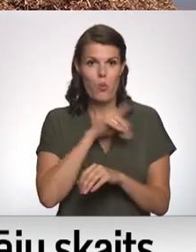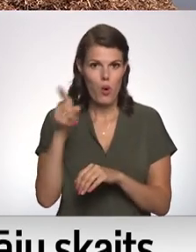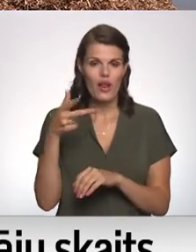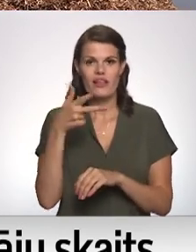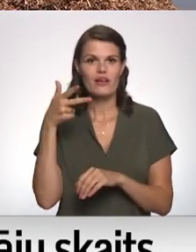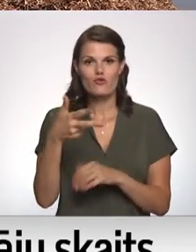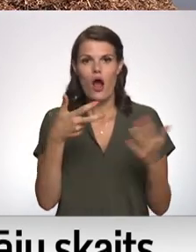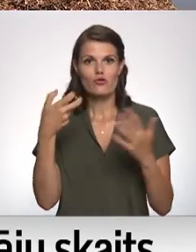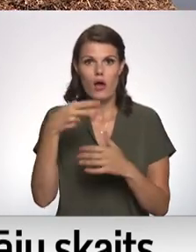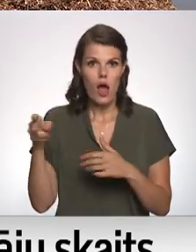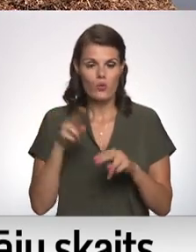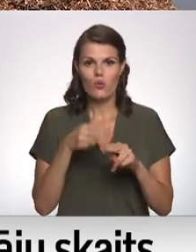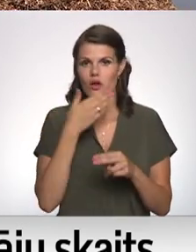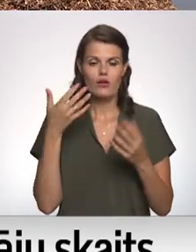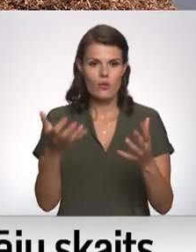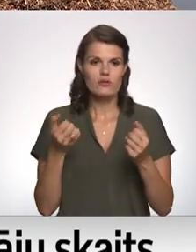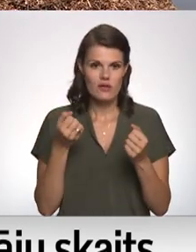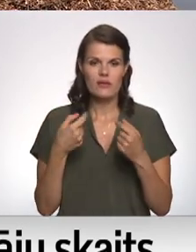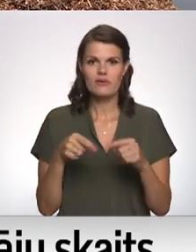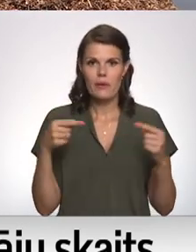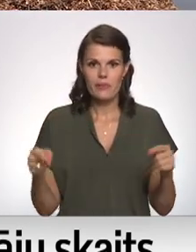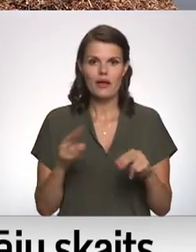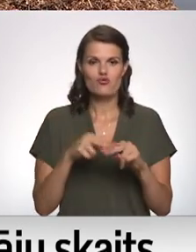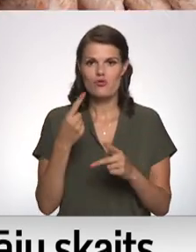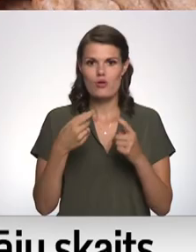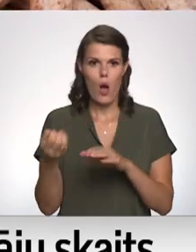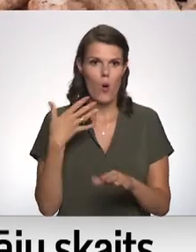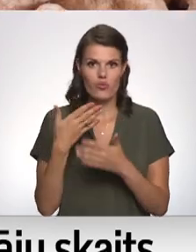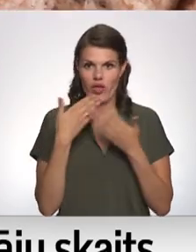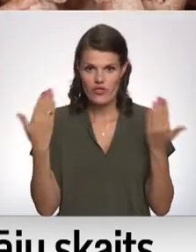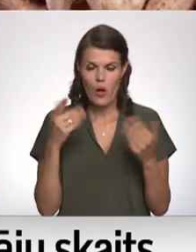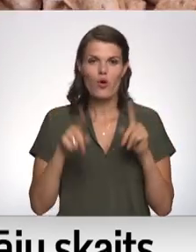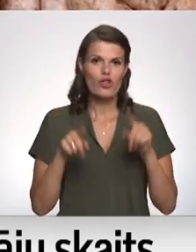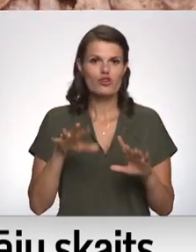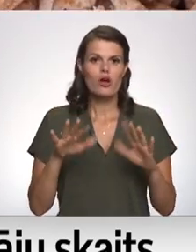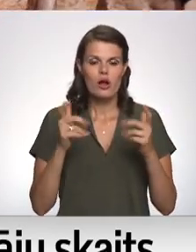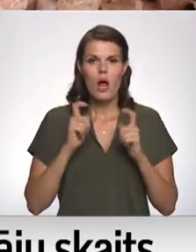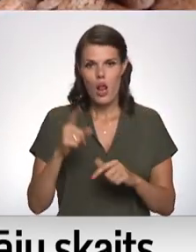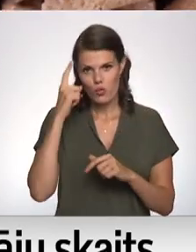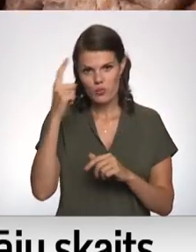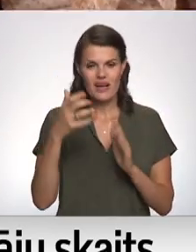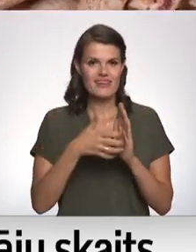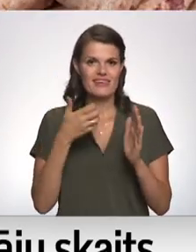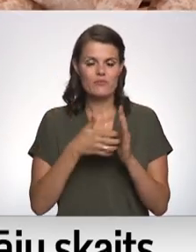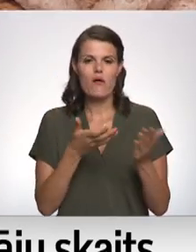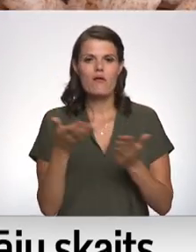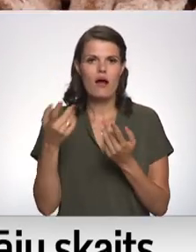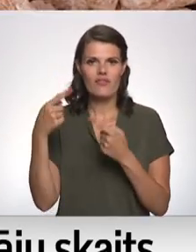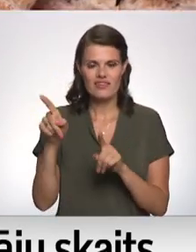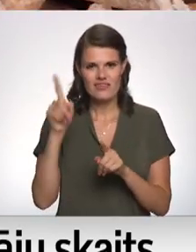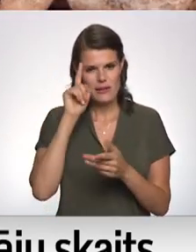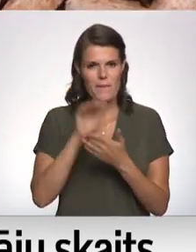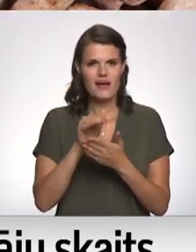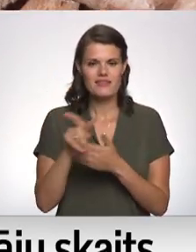eiro apmērā un nav saņēmis nec preci, nec arī naudu dota. Ir gadījumi, kad ļaunprātīgi tiek izmantots kāda cita